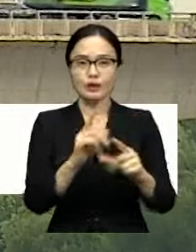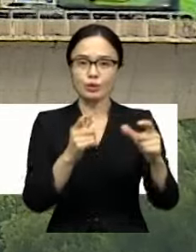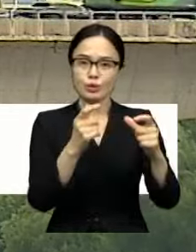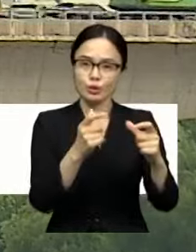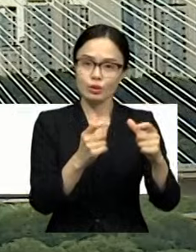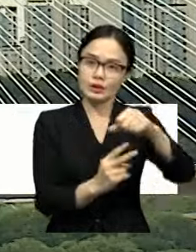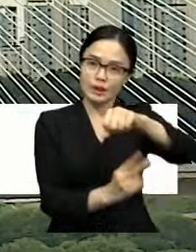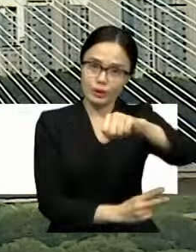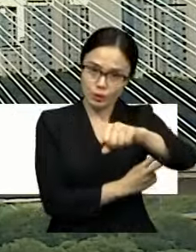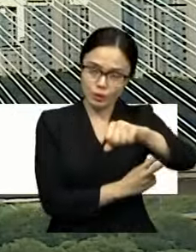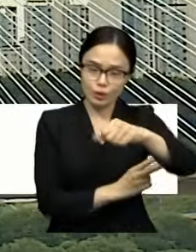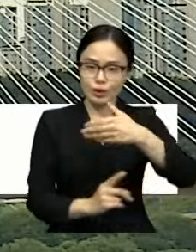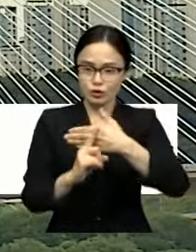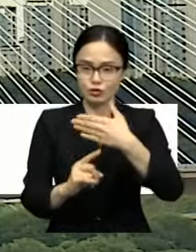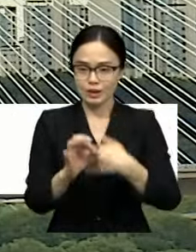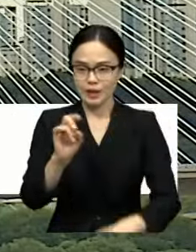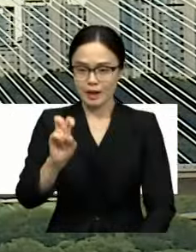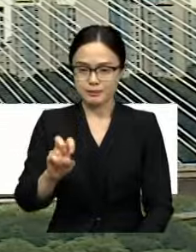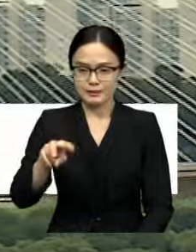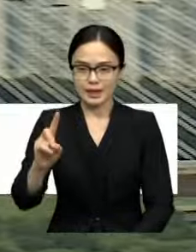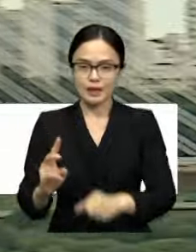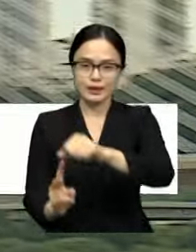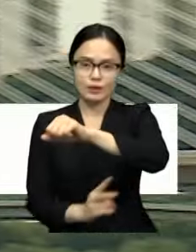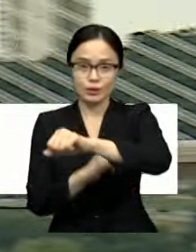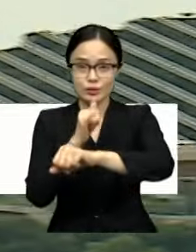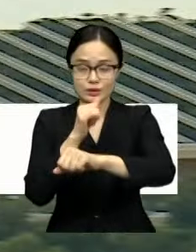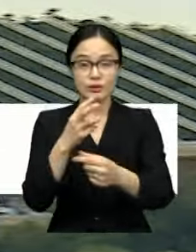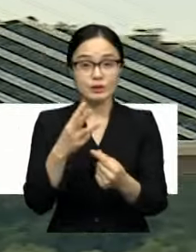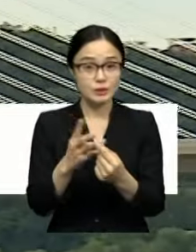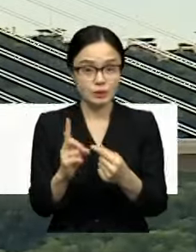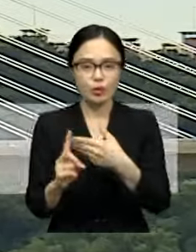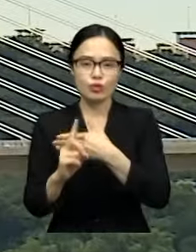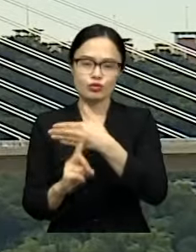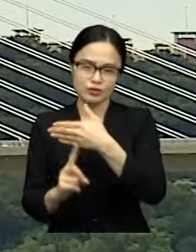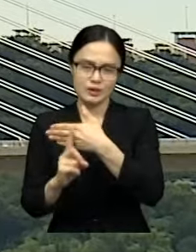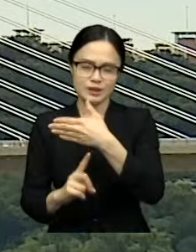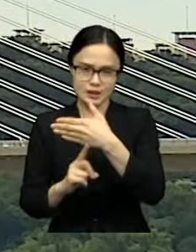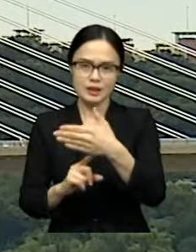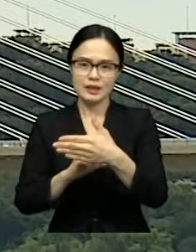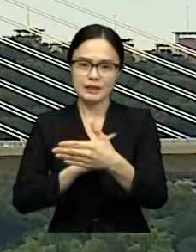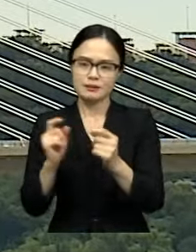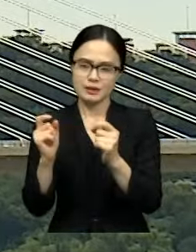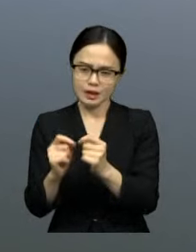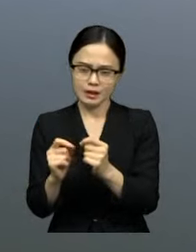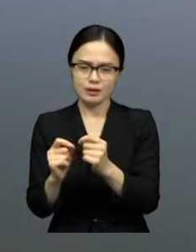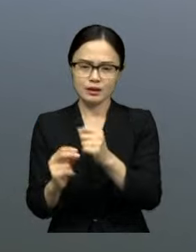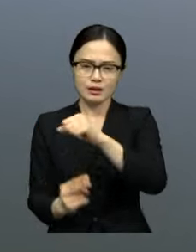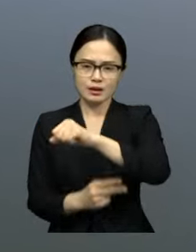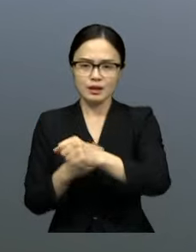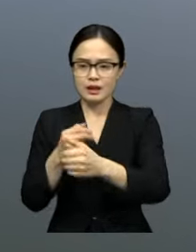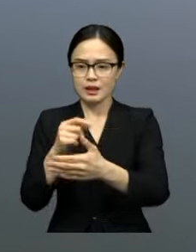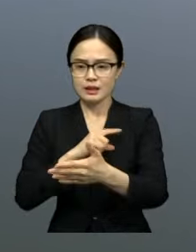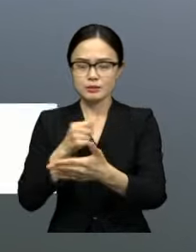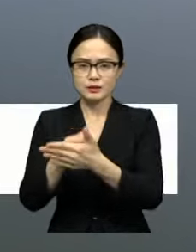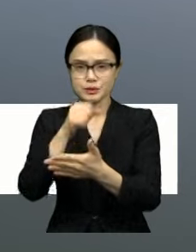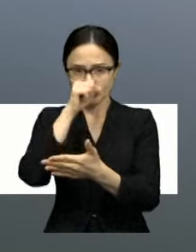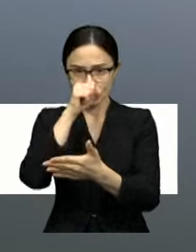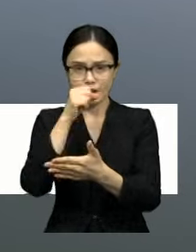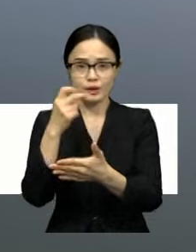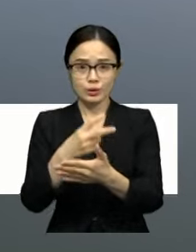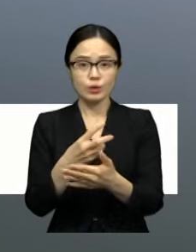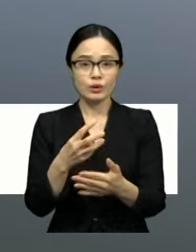암사대교인 만큼 세 번째 교량은 구리시 지분이 크다는 겁니다. 또 새로 짓는 다리의